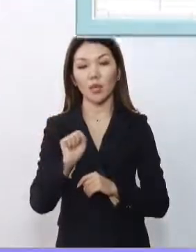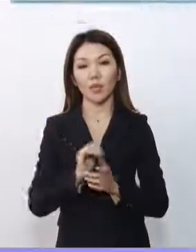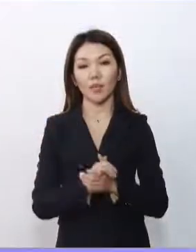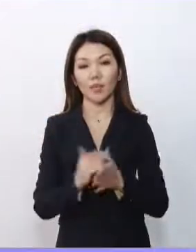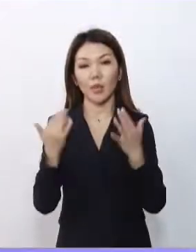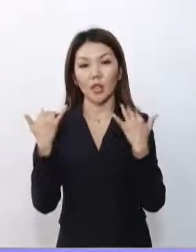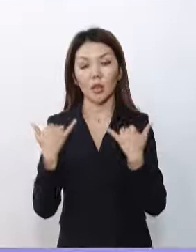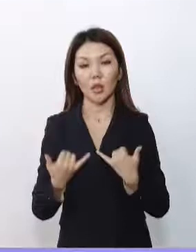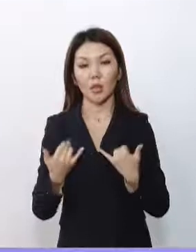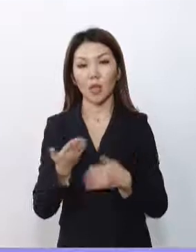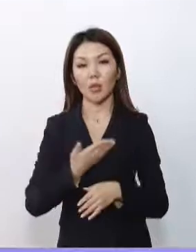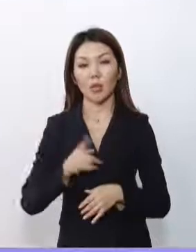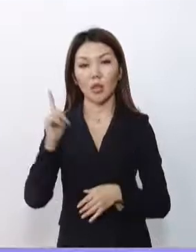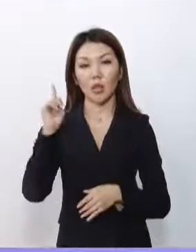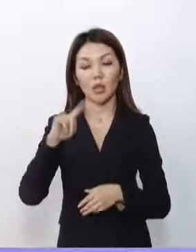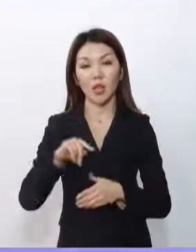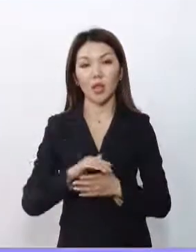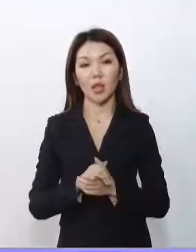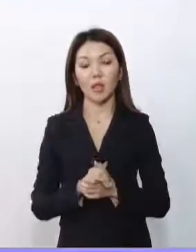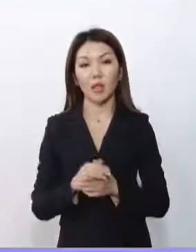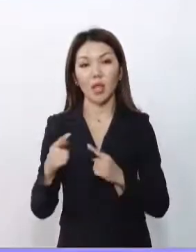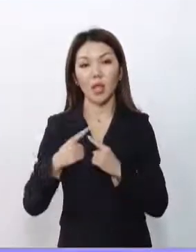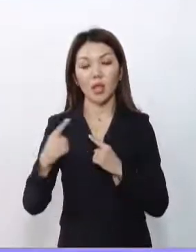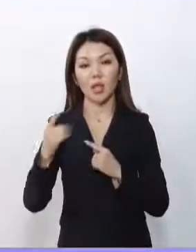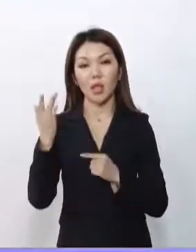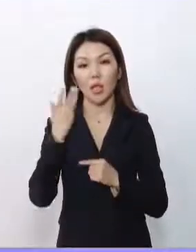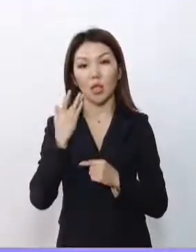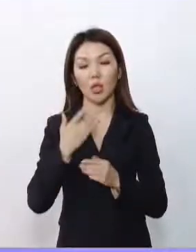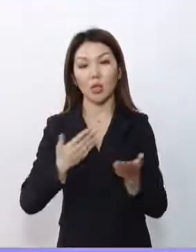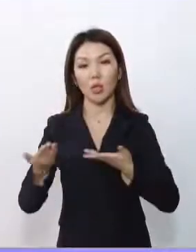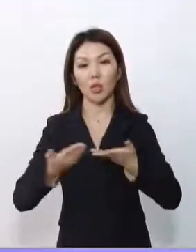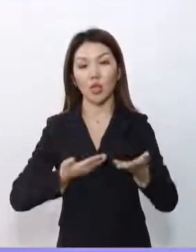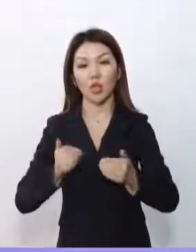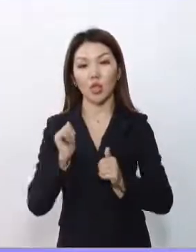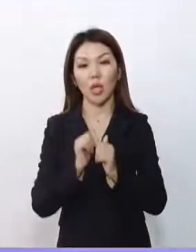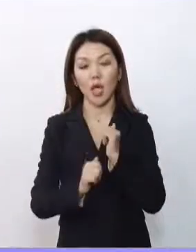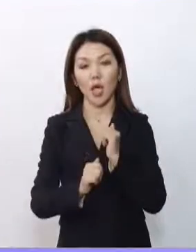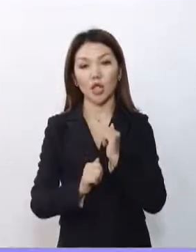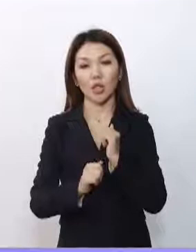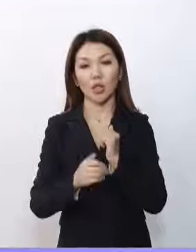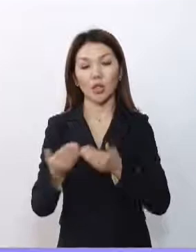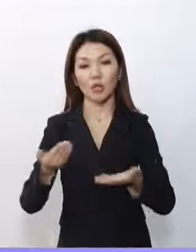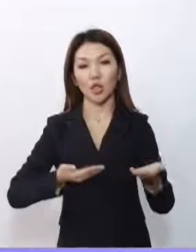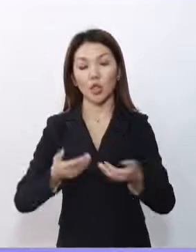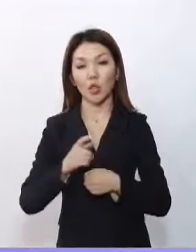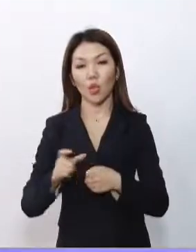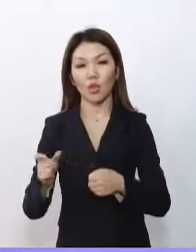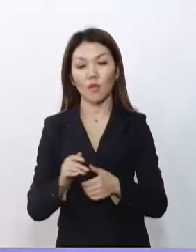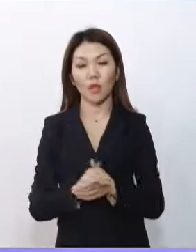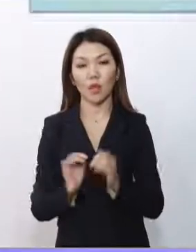теперь мы знаем расстояние которое прошел каждый из пешеходов и